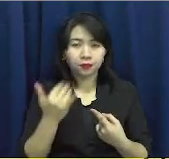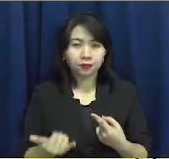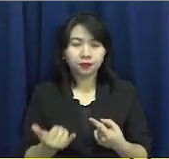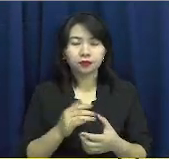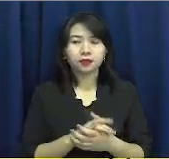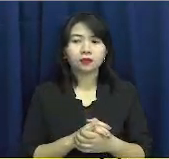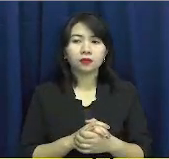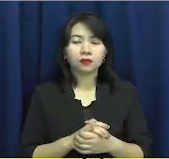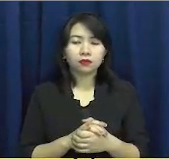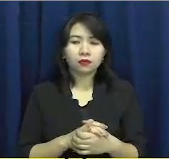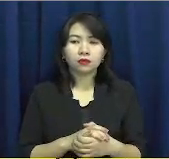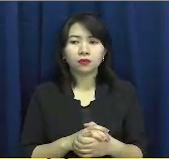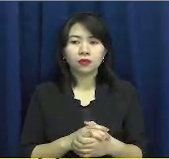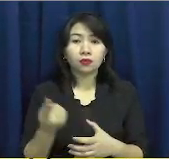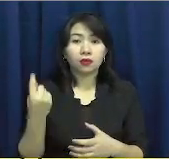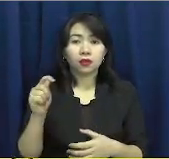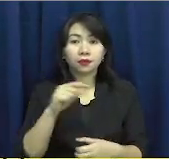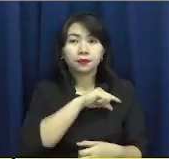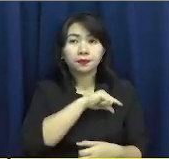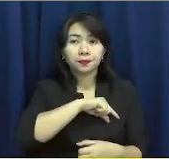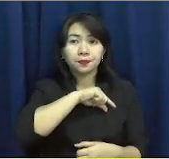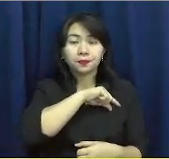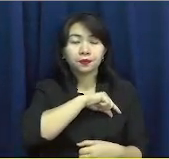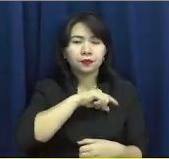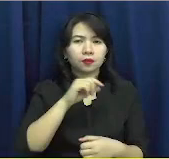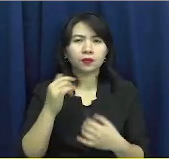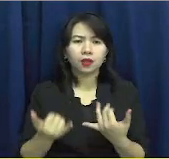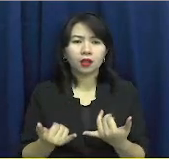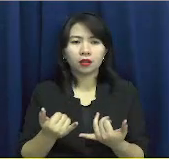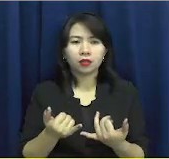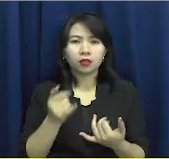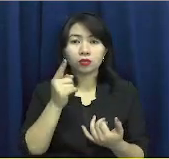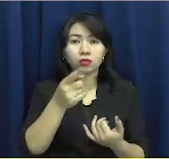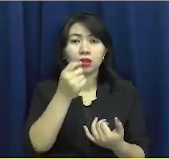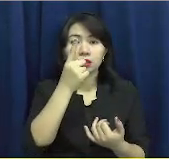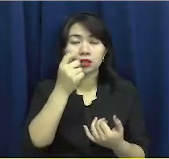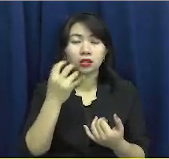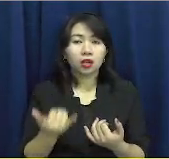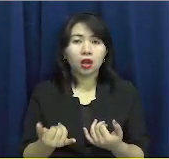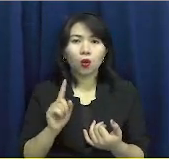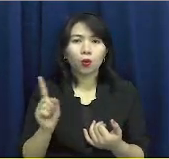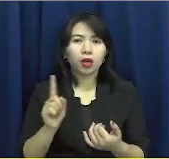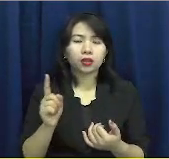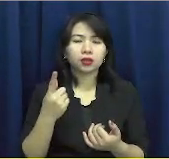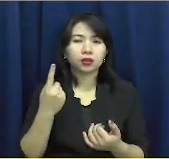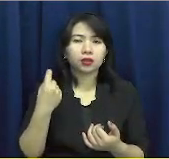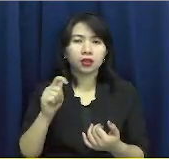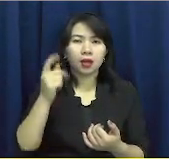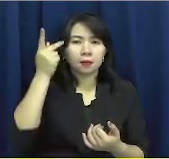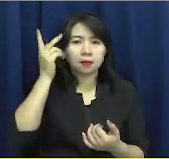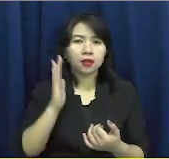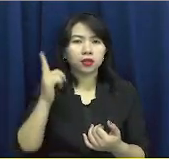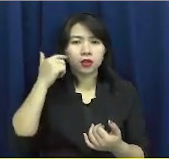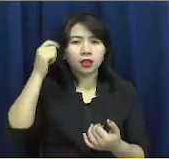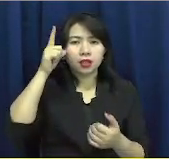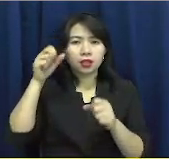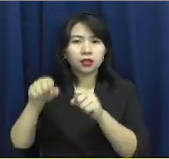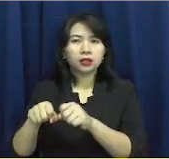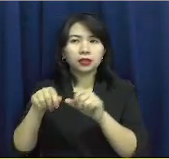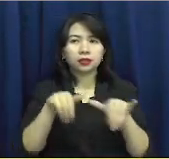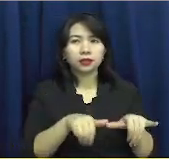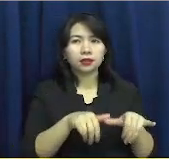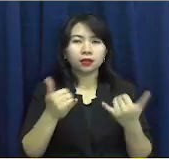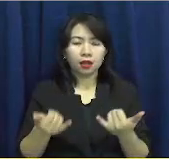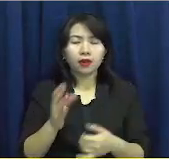po. You see, the quality. Kaya nga pansinin niyo po, ano pong ginagawa ng sistema ng ating mahal na pastor? Of course, we cannot deny the fact lahat ito wisdom ng